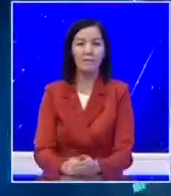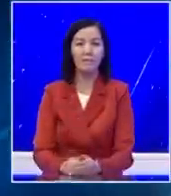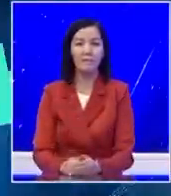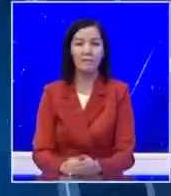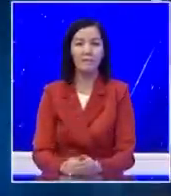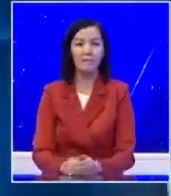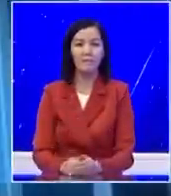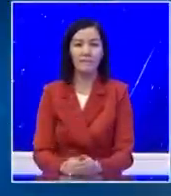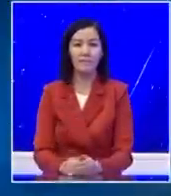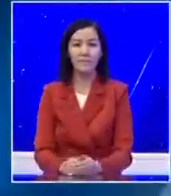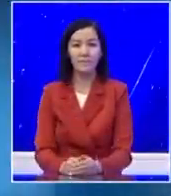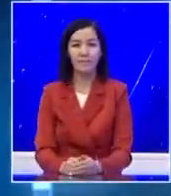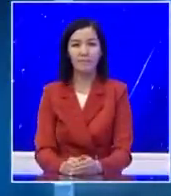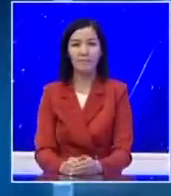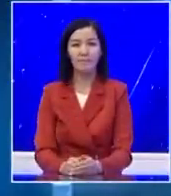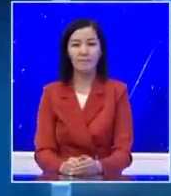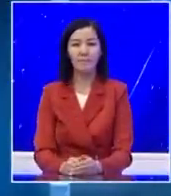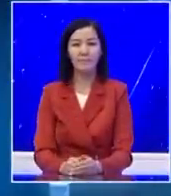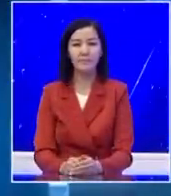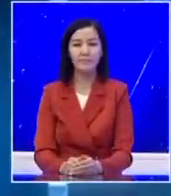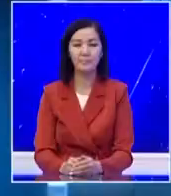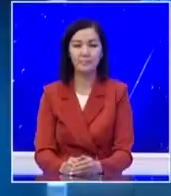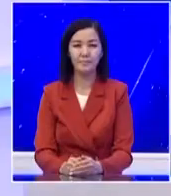Меруерт Қыдырбайқызы, Жетісу телеарнасы.